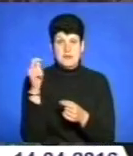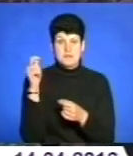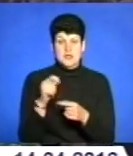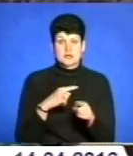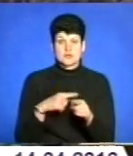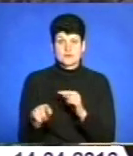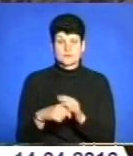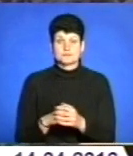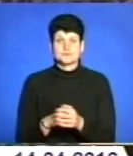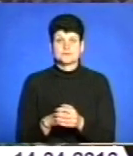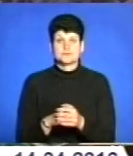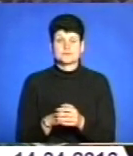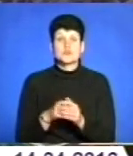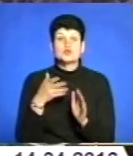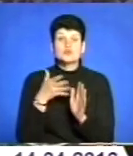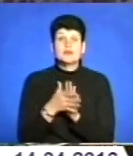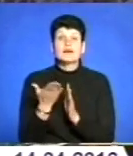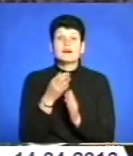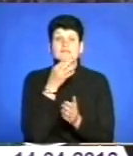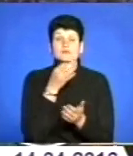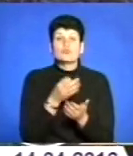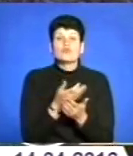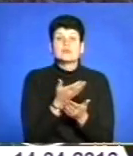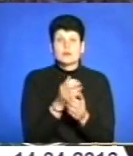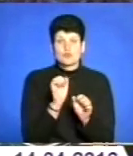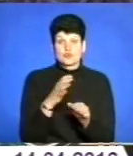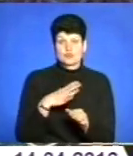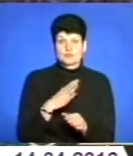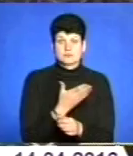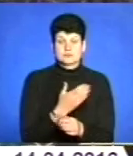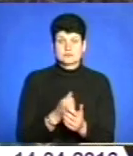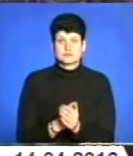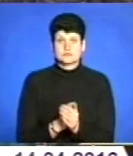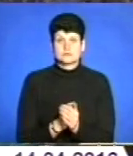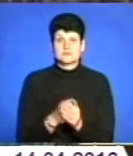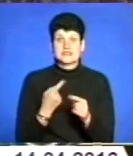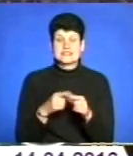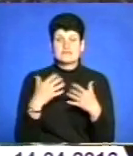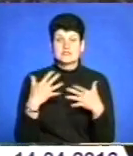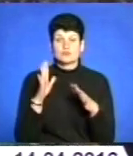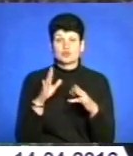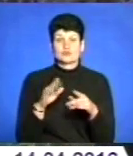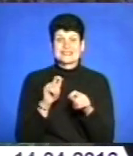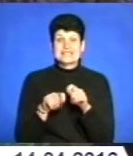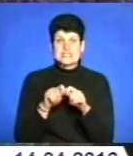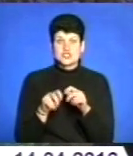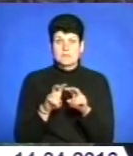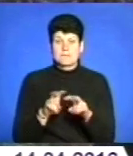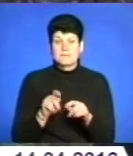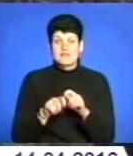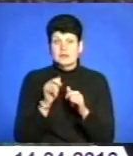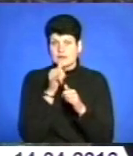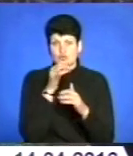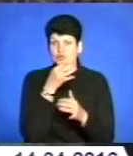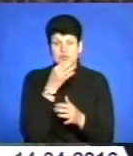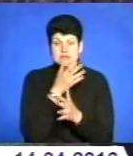скоренько. Зрозуміло. Яка відповідальність може чекати на чоловіка? Це вже будуть слідчі займатися, не можемо сказати,